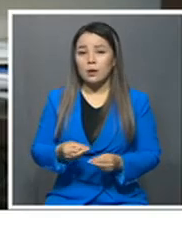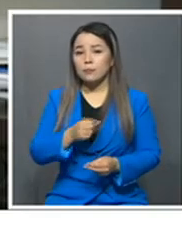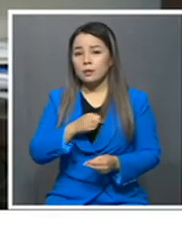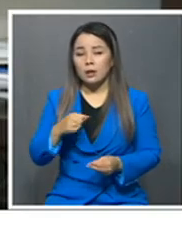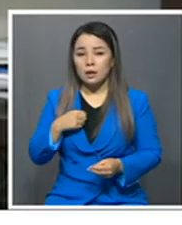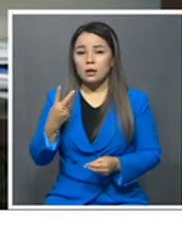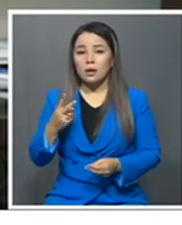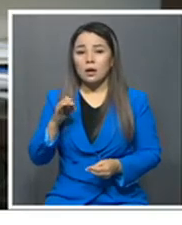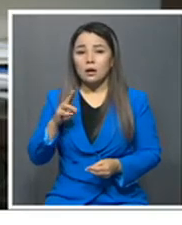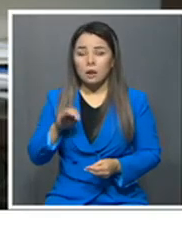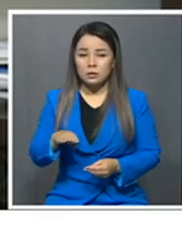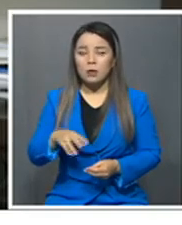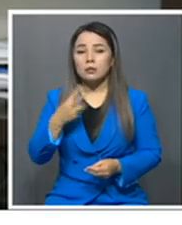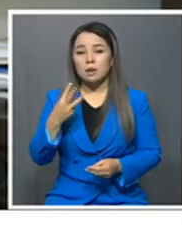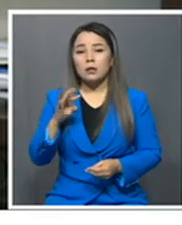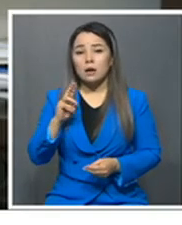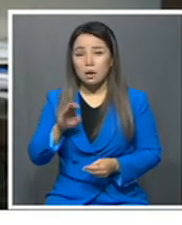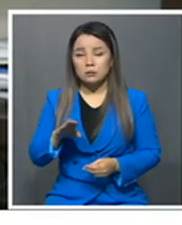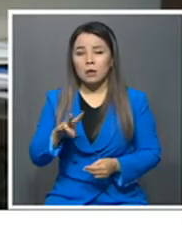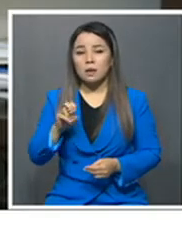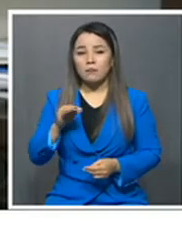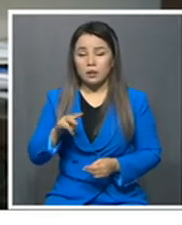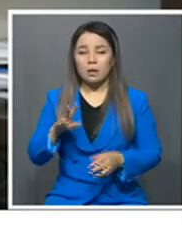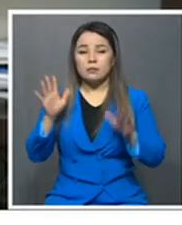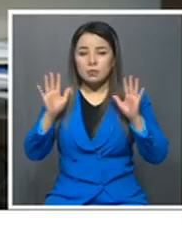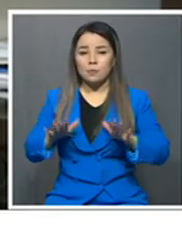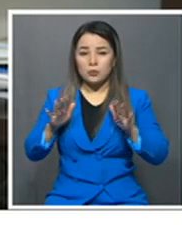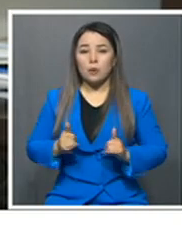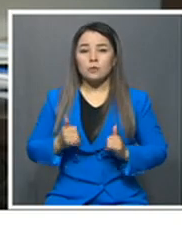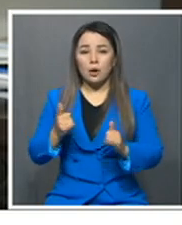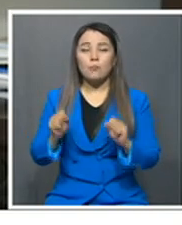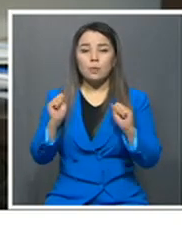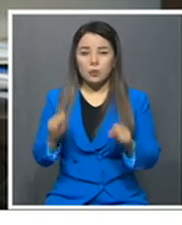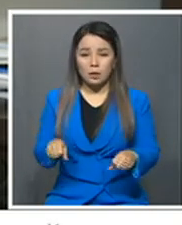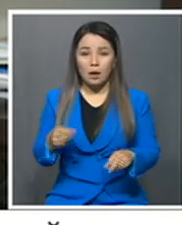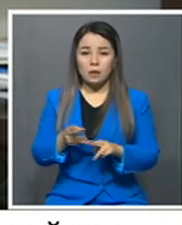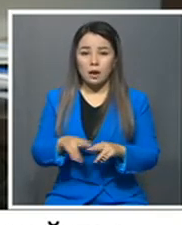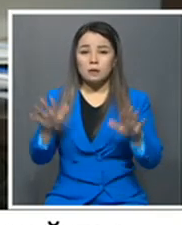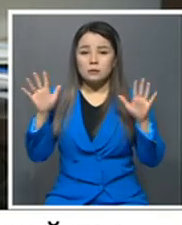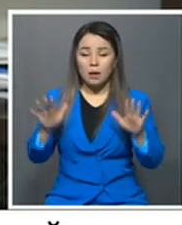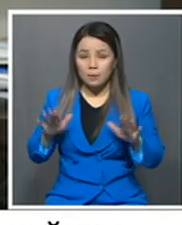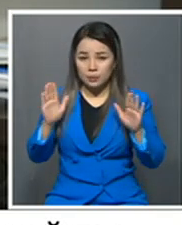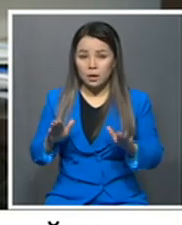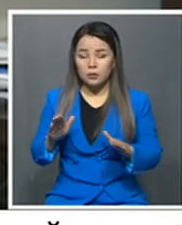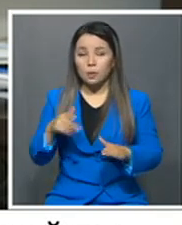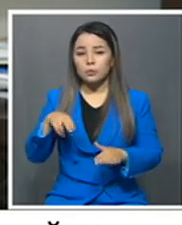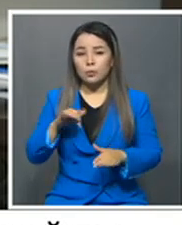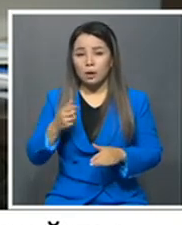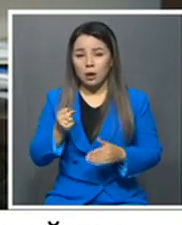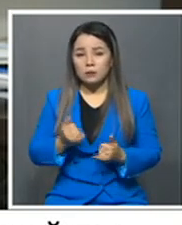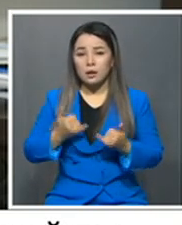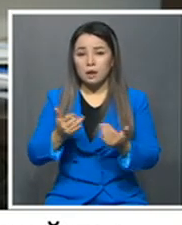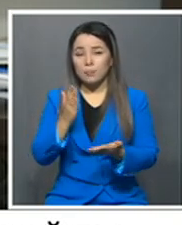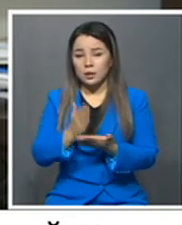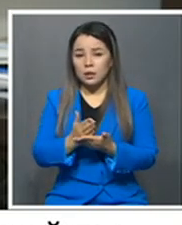2 ракағат немесе 4 ракағат нәпіл намаз оқуына болады. намаз оқып, дұға жасайды.